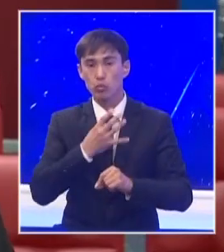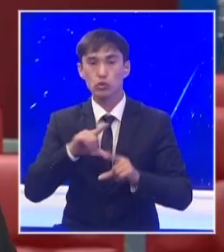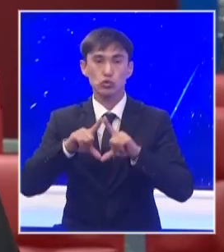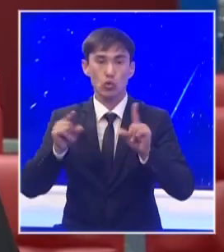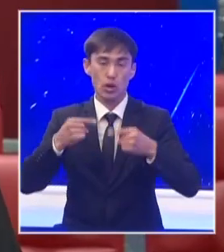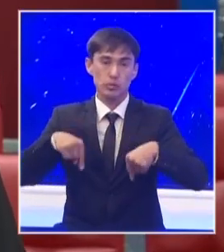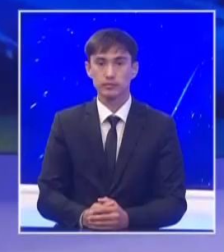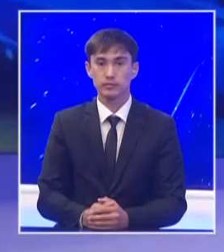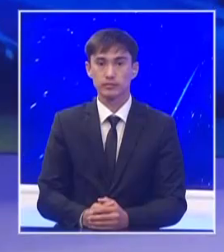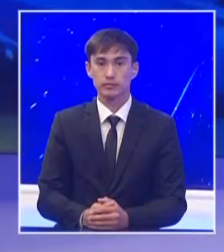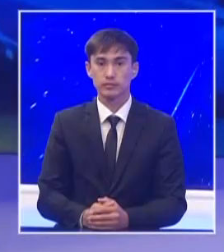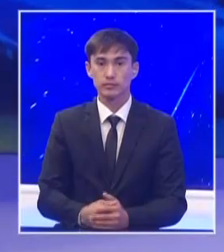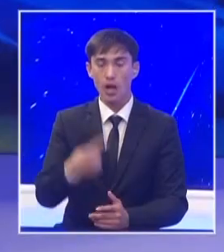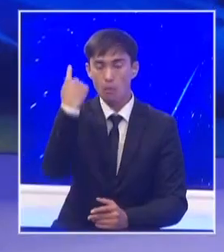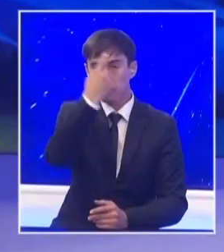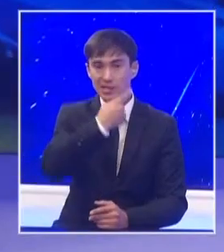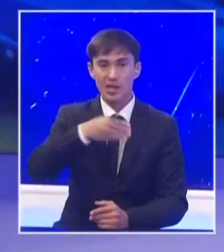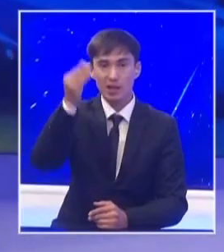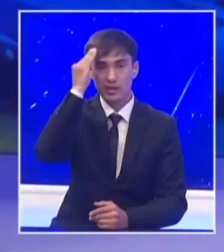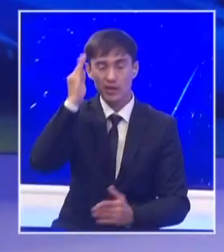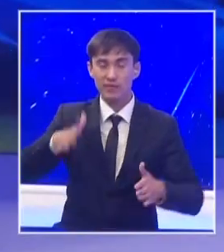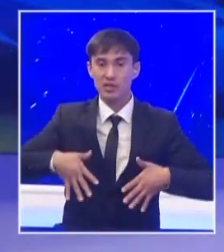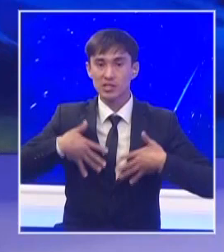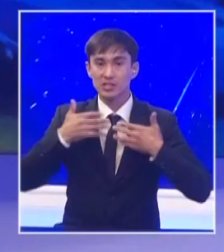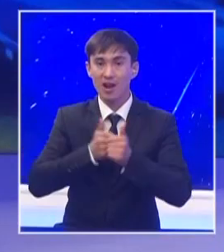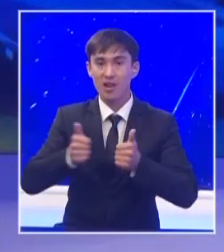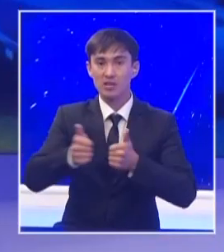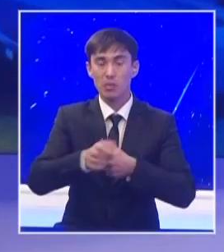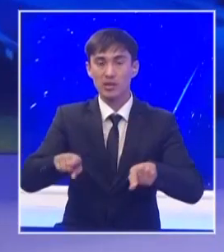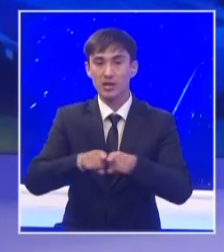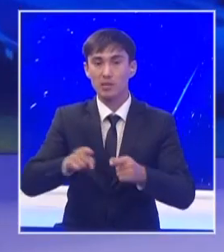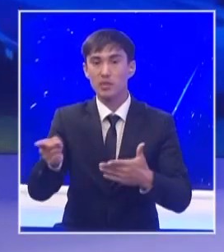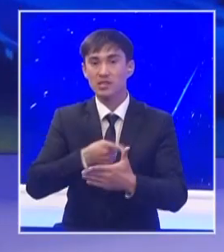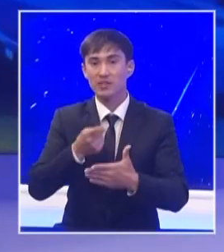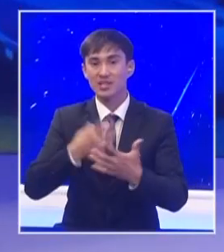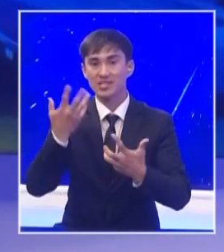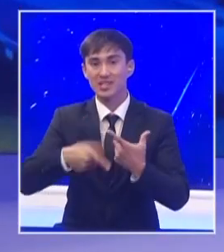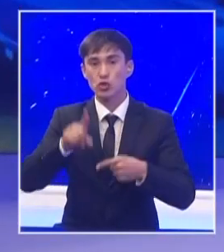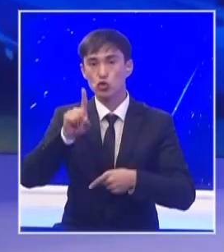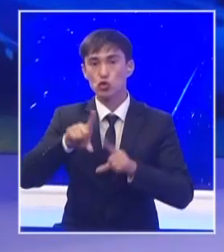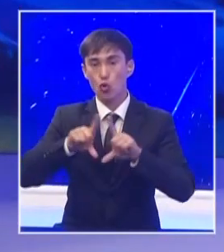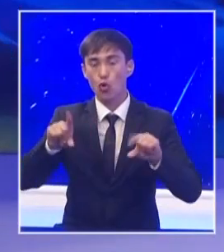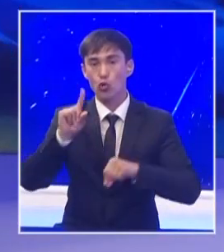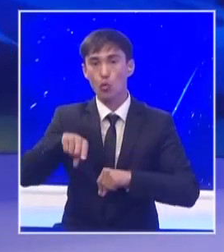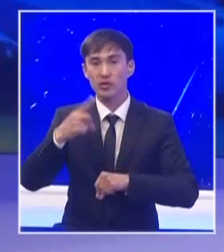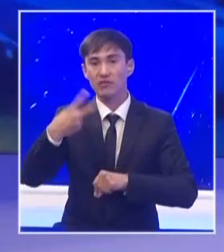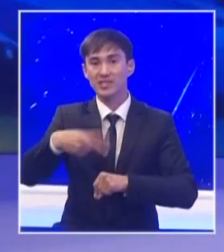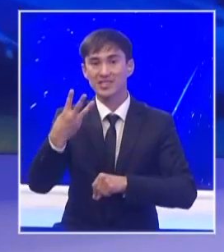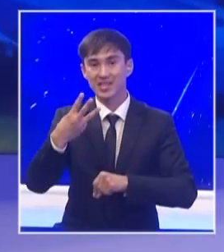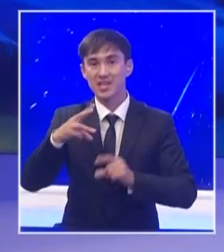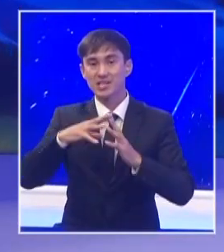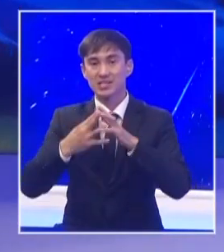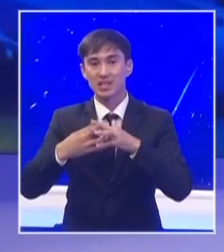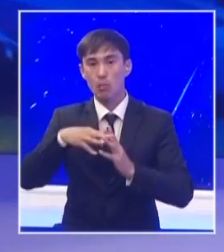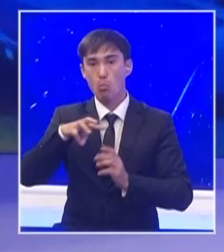школьной обстановке. Эмоциональный интеллект и вдохновляющее лидерство. Под таким названием в средней школе номер 23 села Муйнах прошел областной